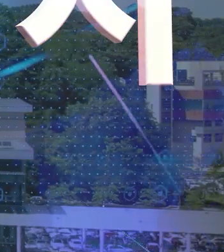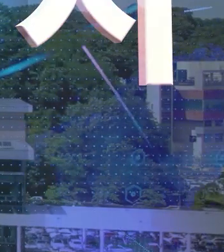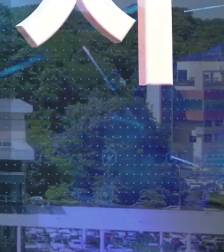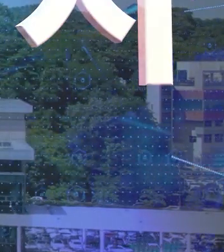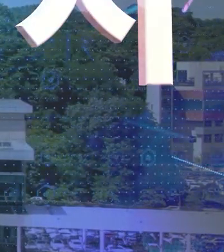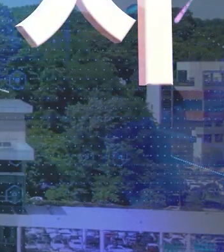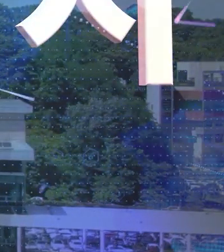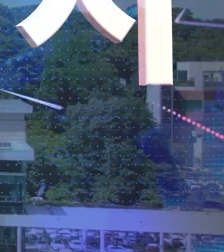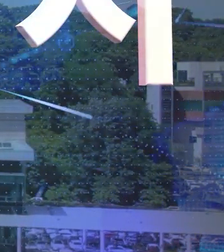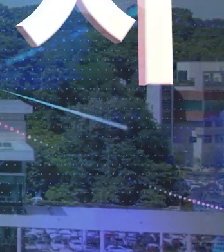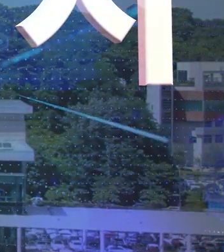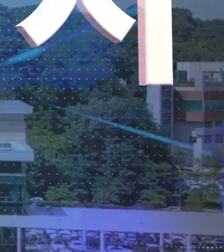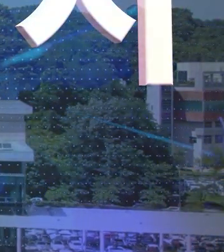다함께 돌봄센터 이어서 다함께 돌봄센터